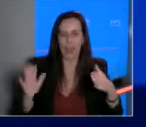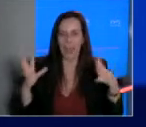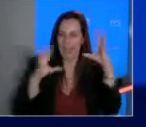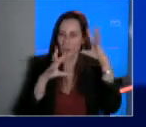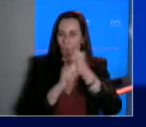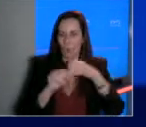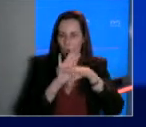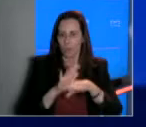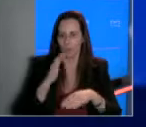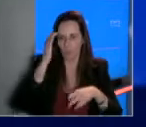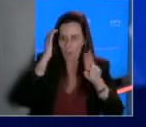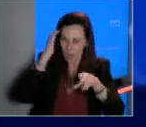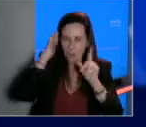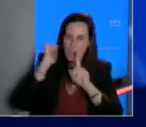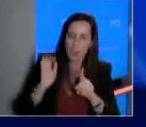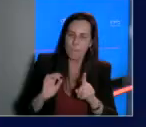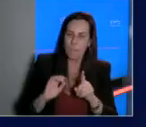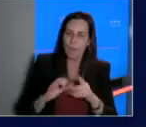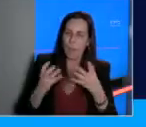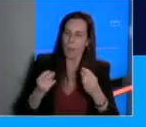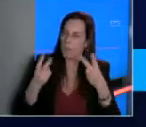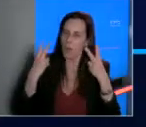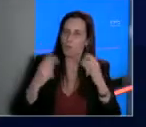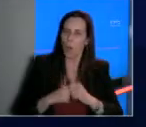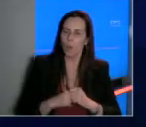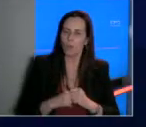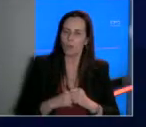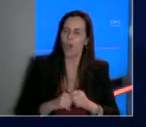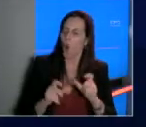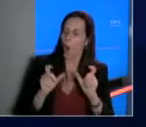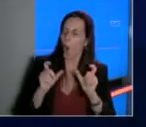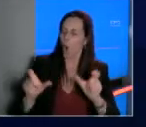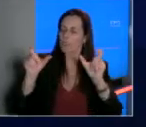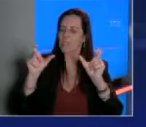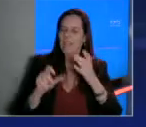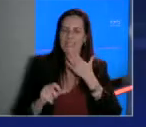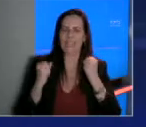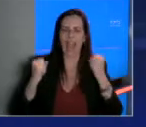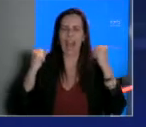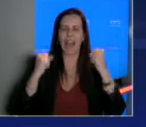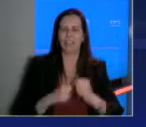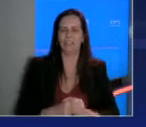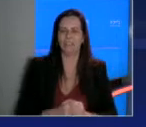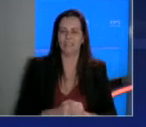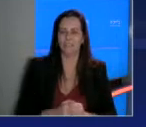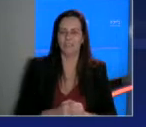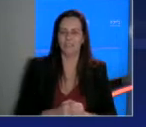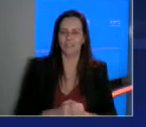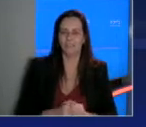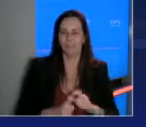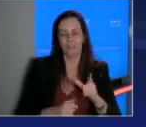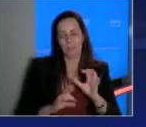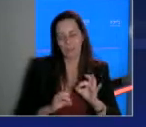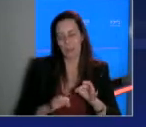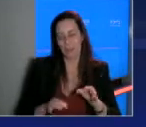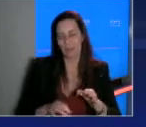עקרונות. יש להם גם שם, כאילו, עם הרבה משמעות העם. חוסן לישראל, כאילו. חוסן לכיסא של כן, גנץ. כן,